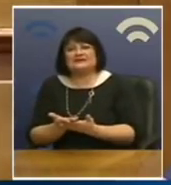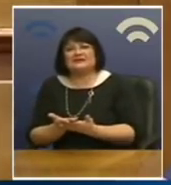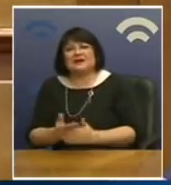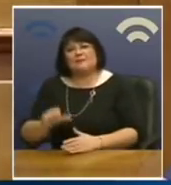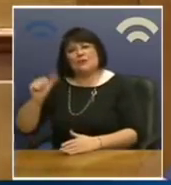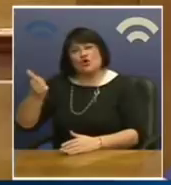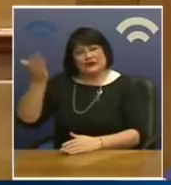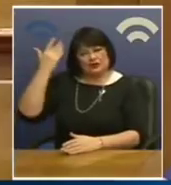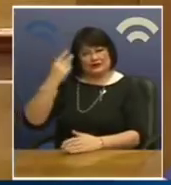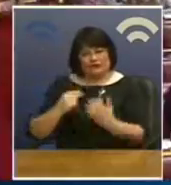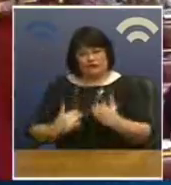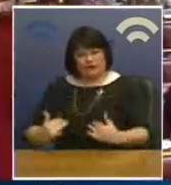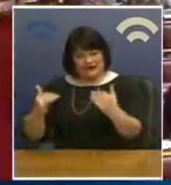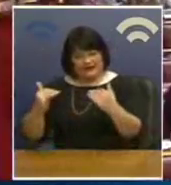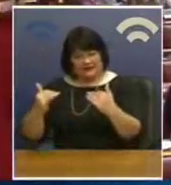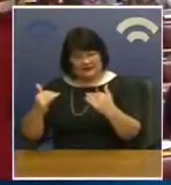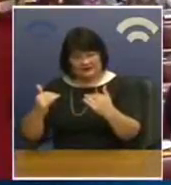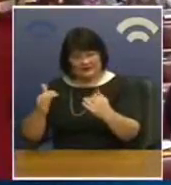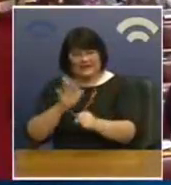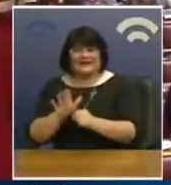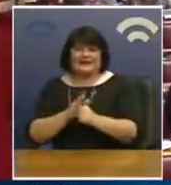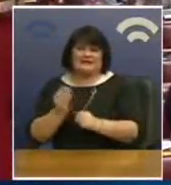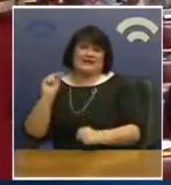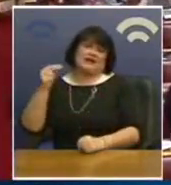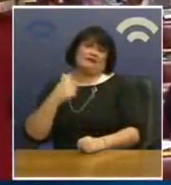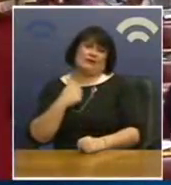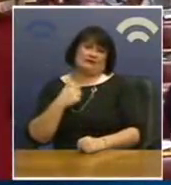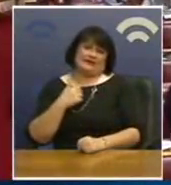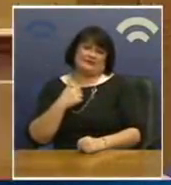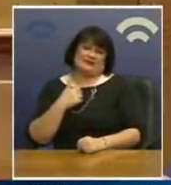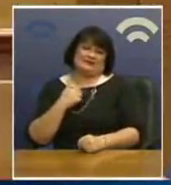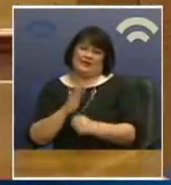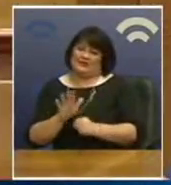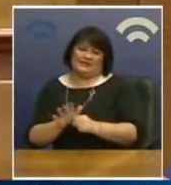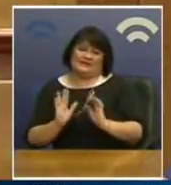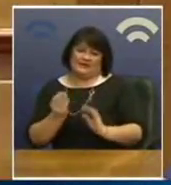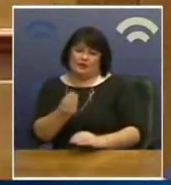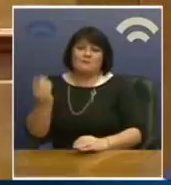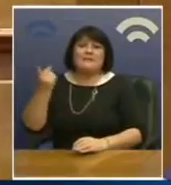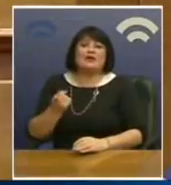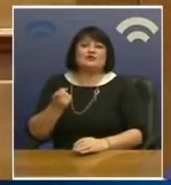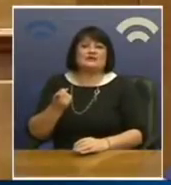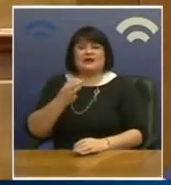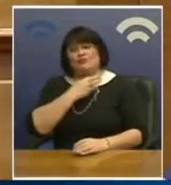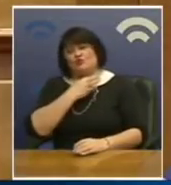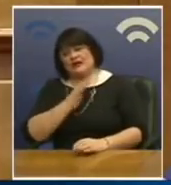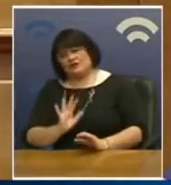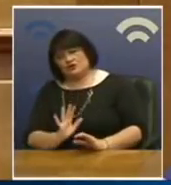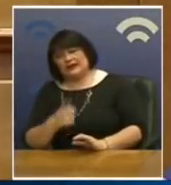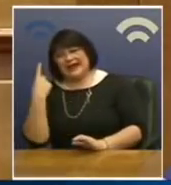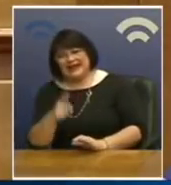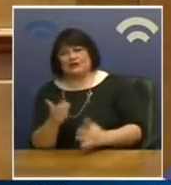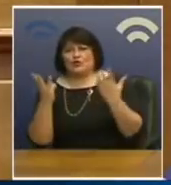Βουλή, την απαιτούμενη, στην προτείνουσα Βουλή, την απαιτούμενη αυξημένη πλειοψηφία των